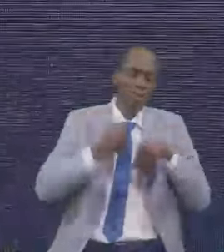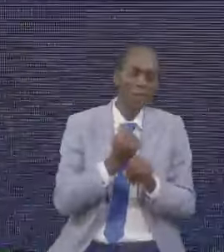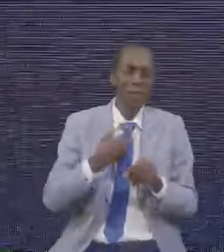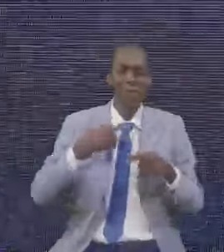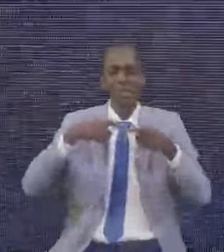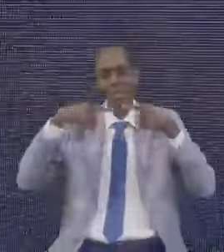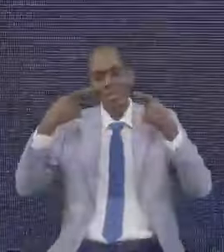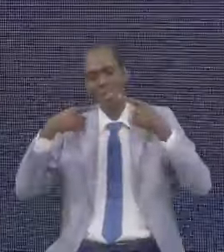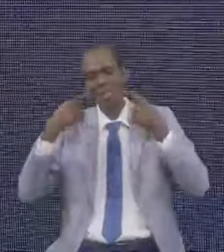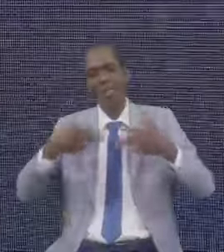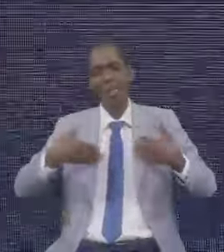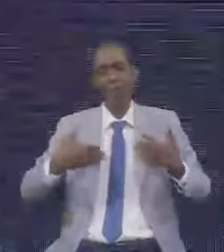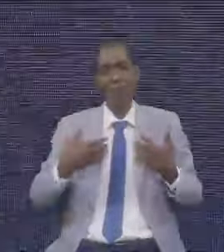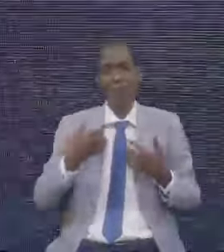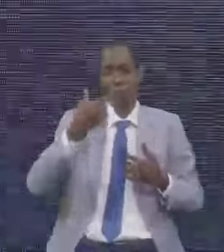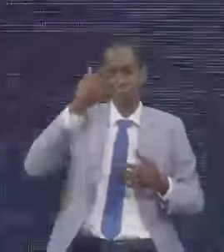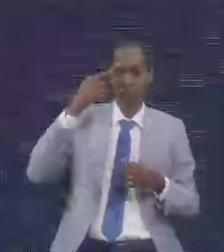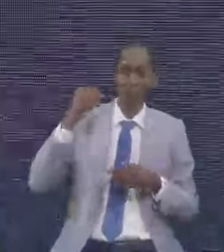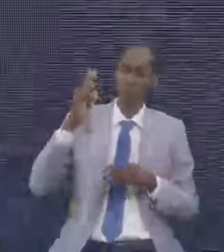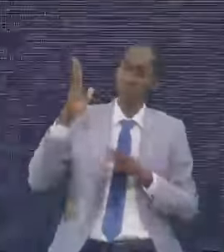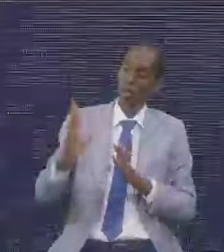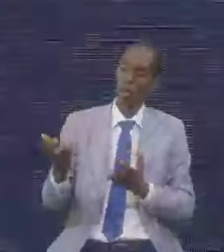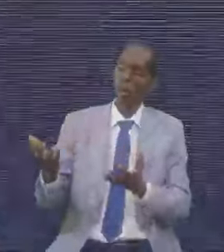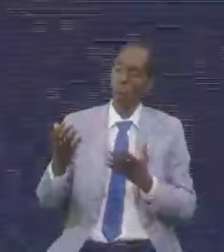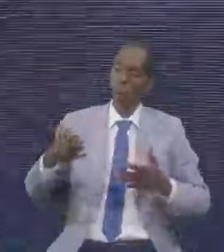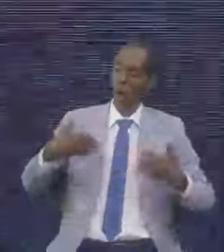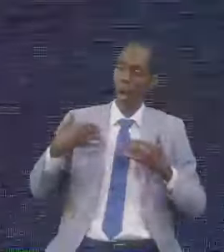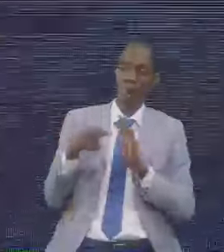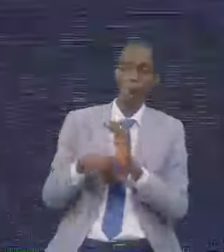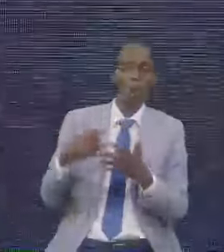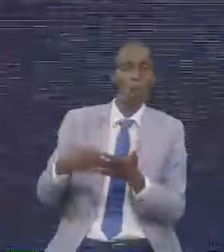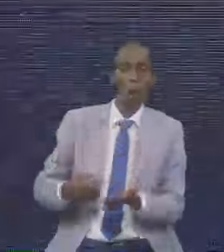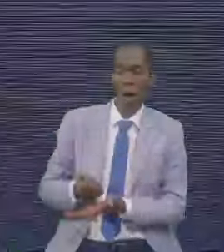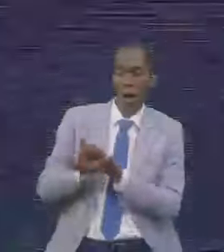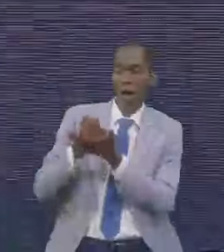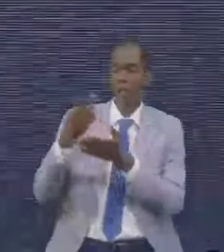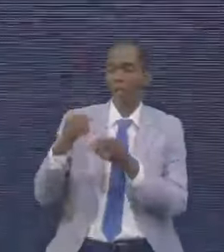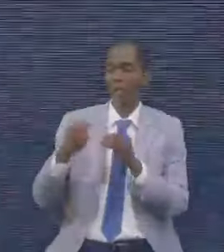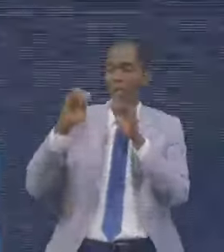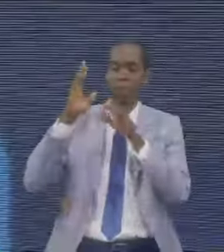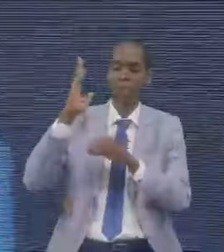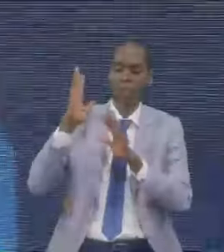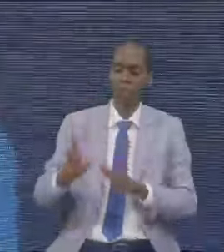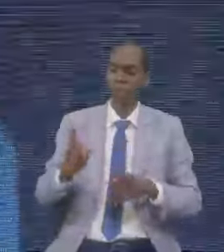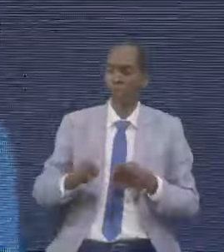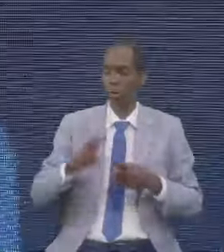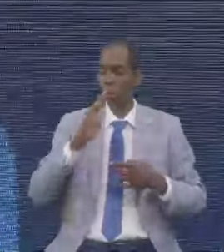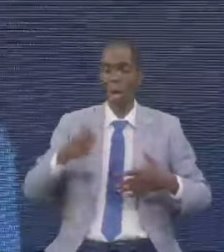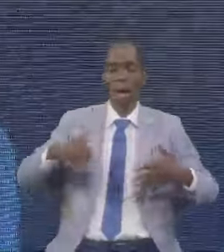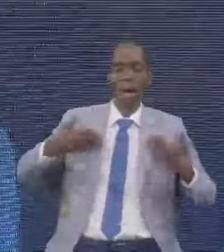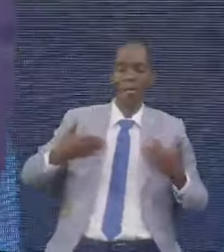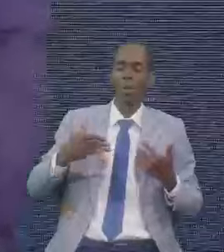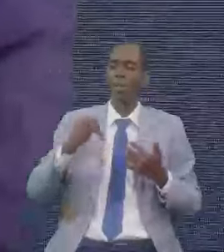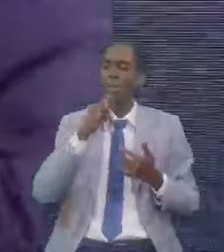He wants happiness himself, and what gives him happiness is the shouting and the excitement of his